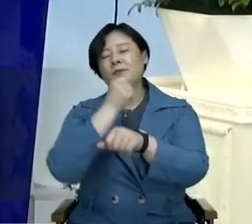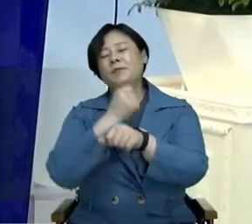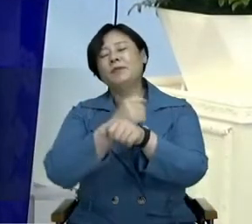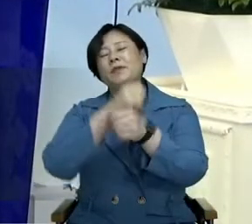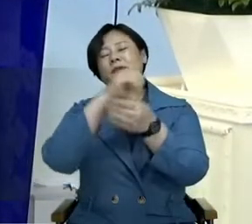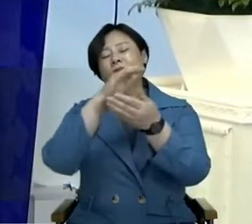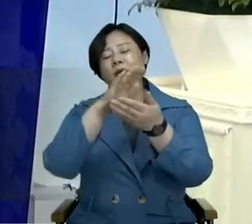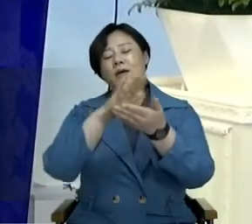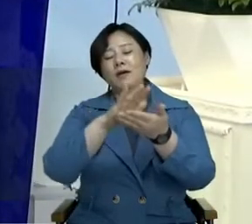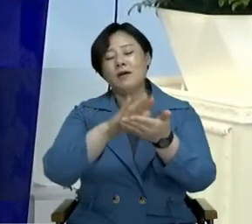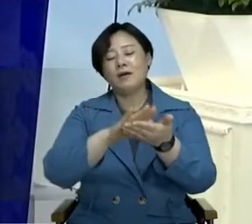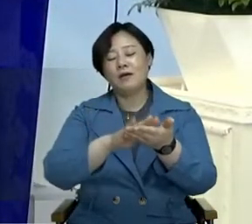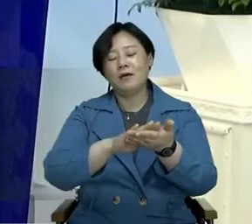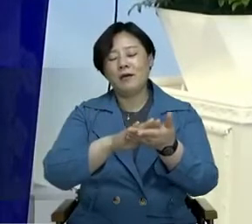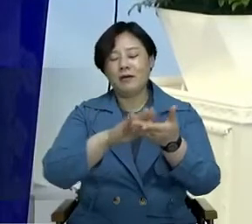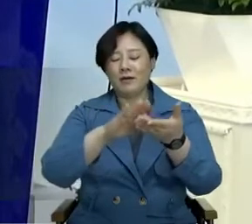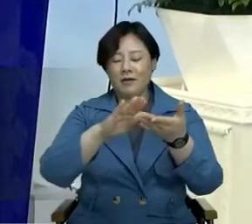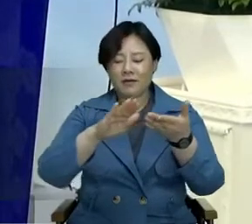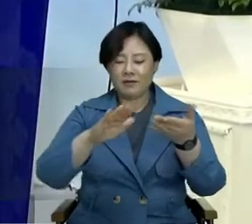선하십니다.